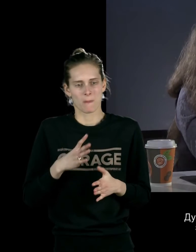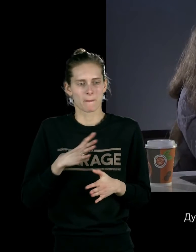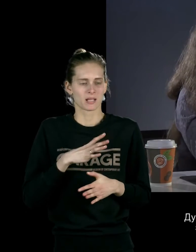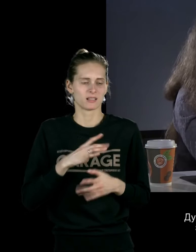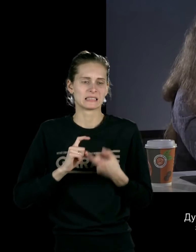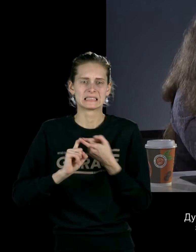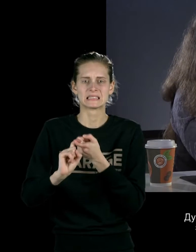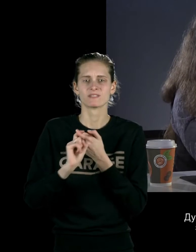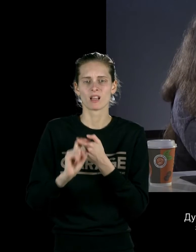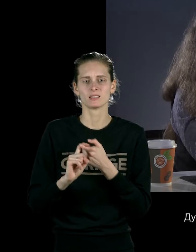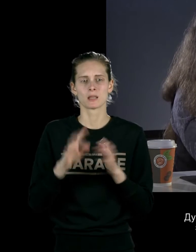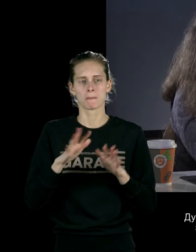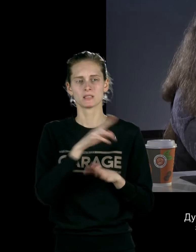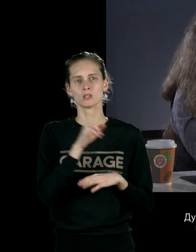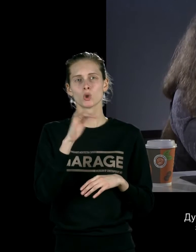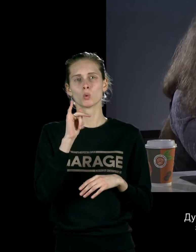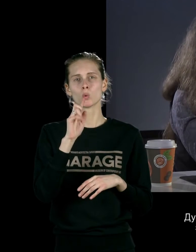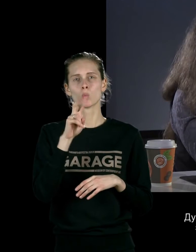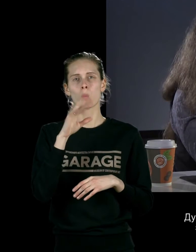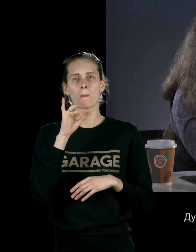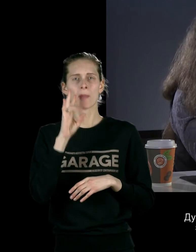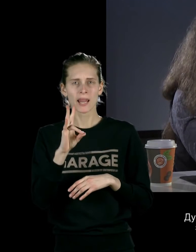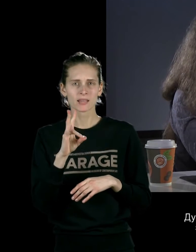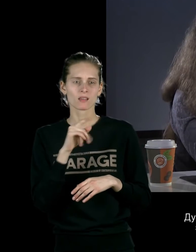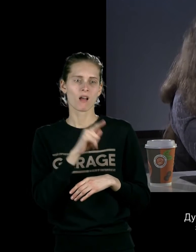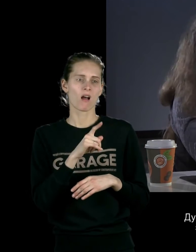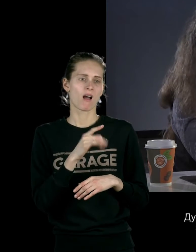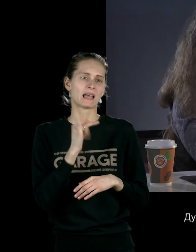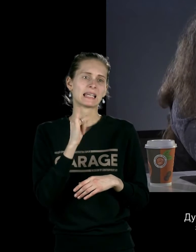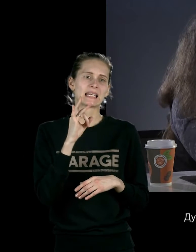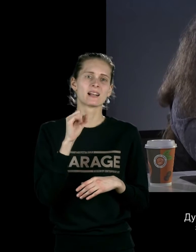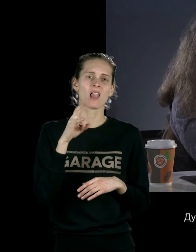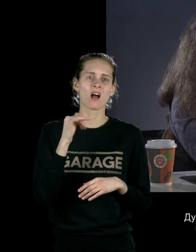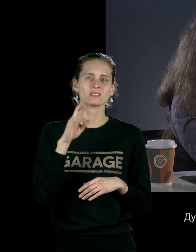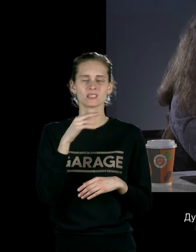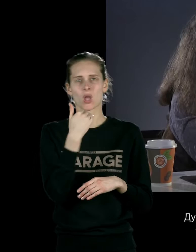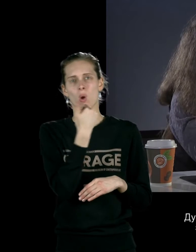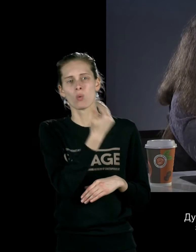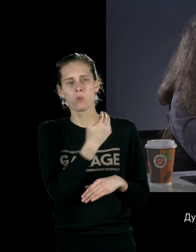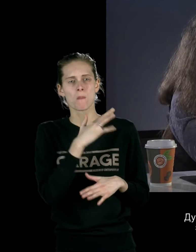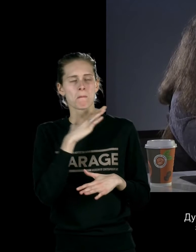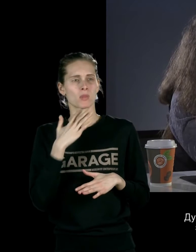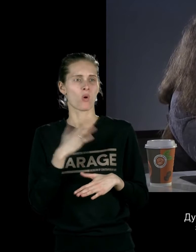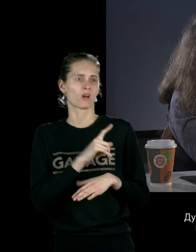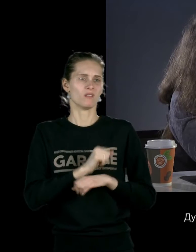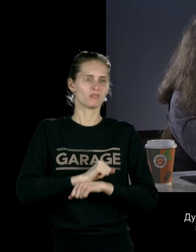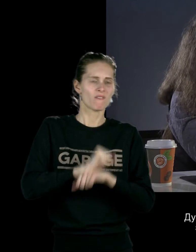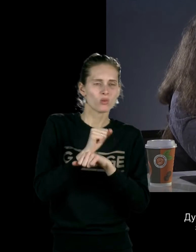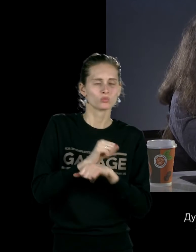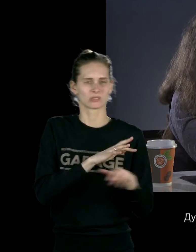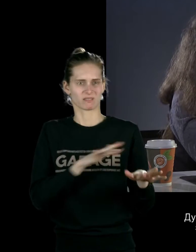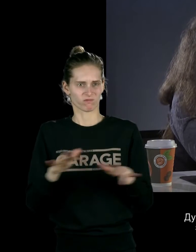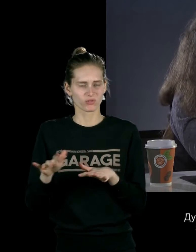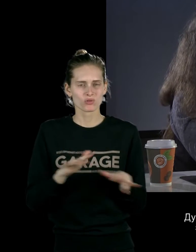были связаны с тем, что Дублин того времени, когда он был, это становление ирландского движения за независимость, было ощущение